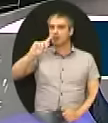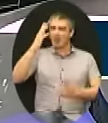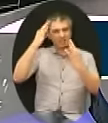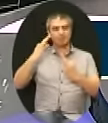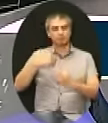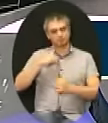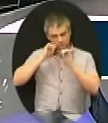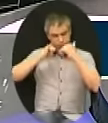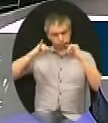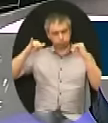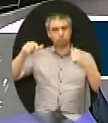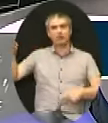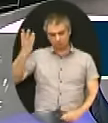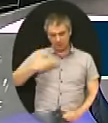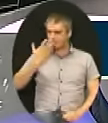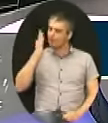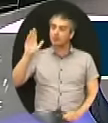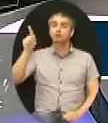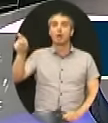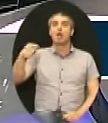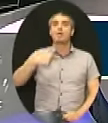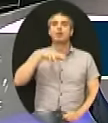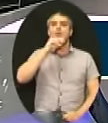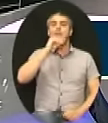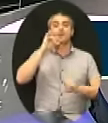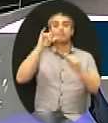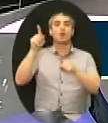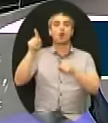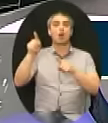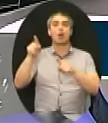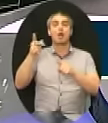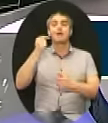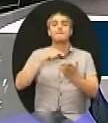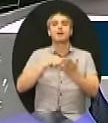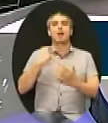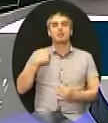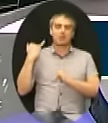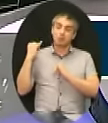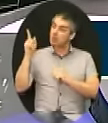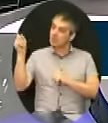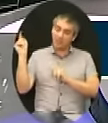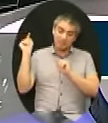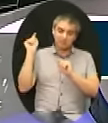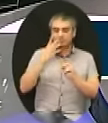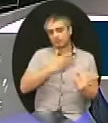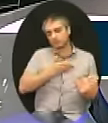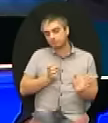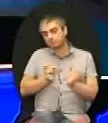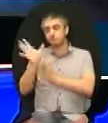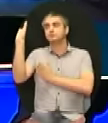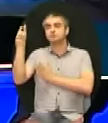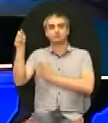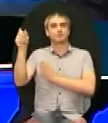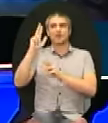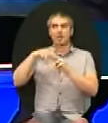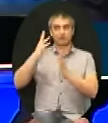אלא בכל רם, אתה תקבל אותנו בפרצוף שלך, אנחנו נדבר בכל רם, כי אנחנו נביא אותך הצידה. הגיע הזמן